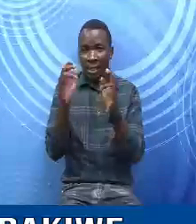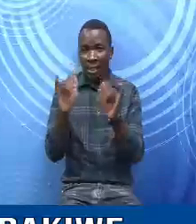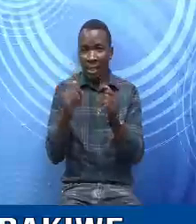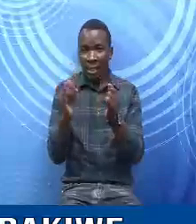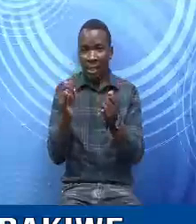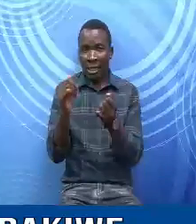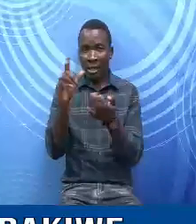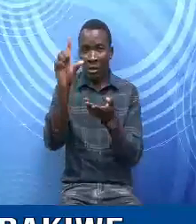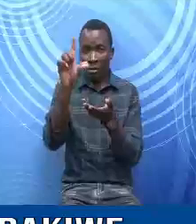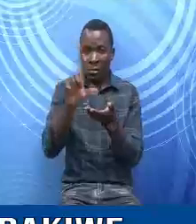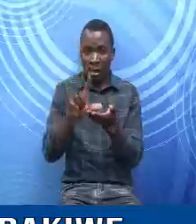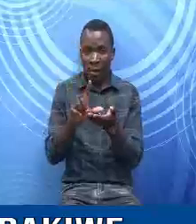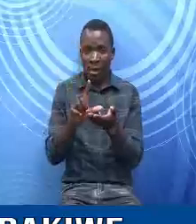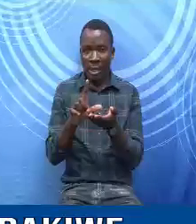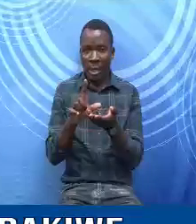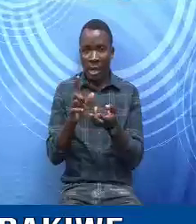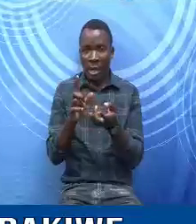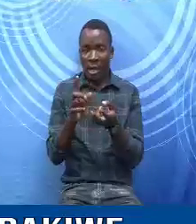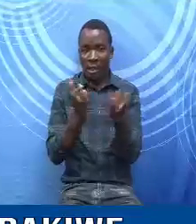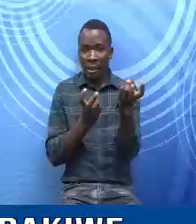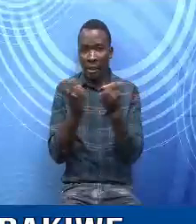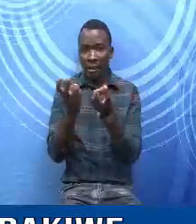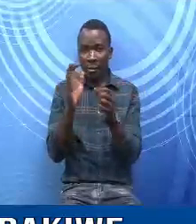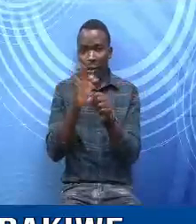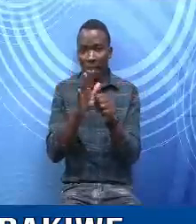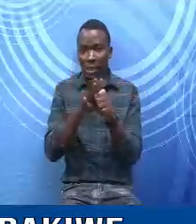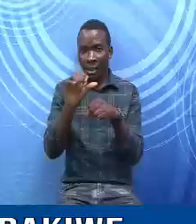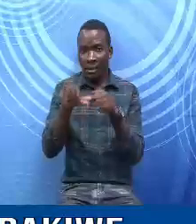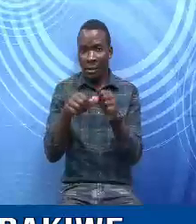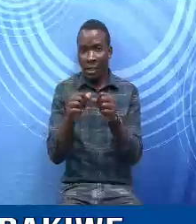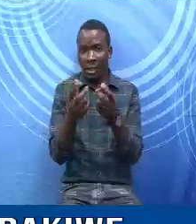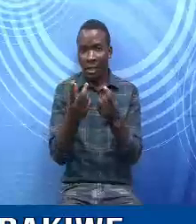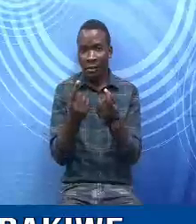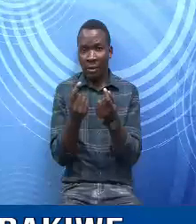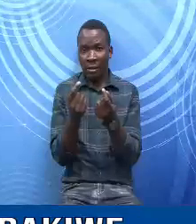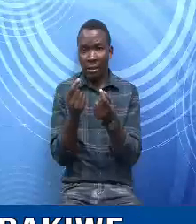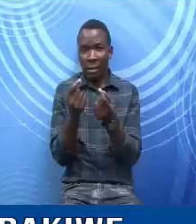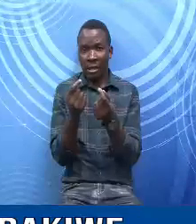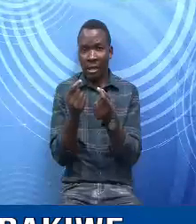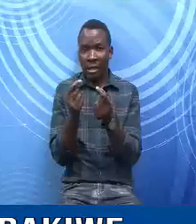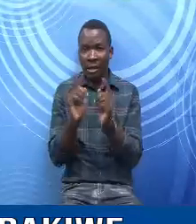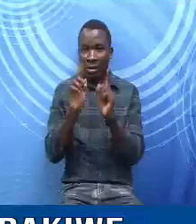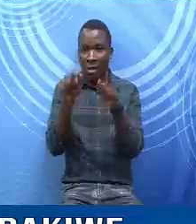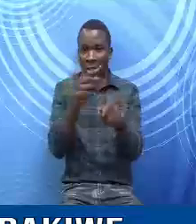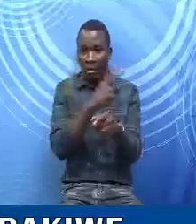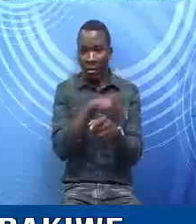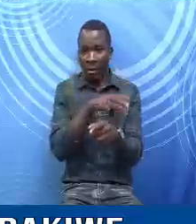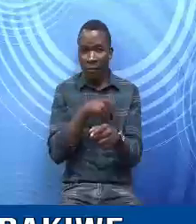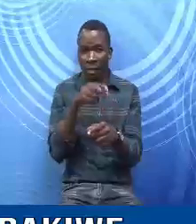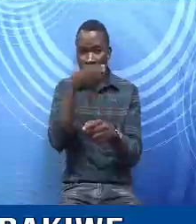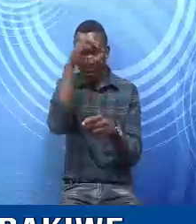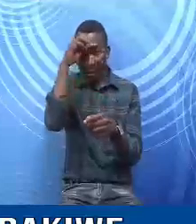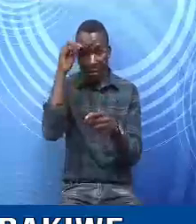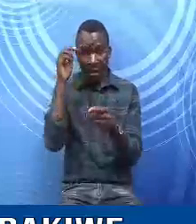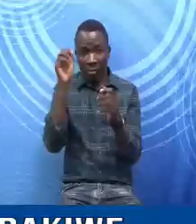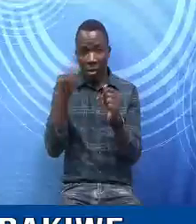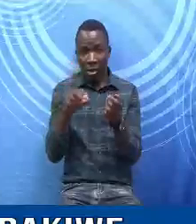ngendo cyane cyane ku mafaranga ku munini ku hopitali byatubunaga bikadutwara amafaranga menshi